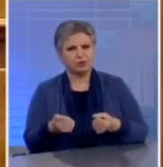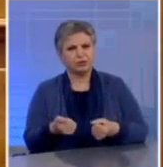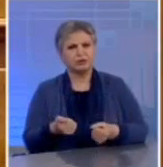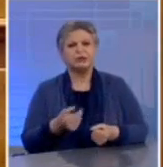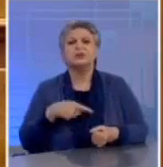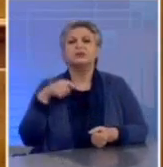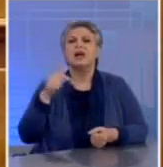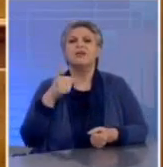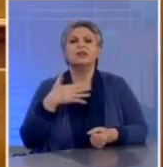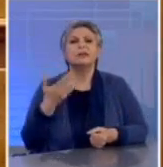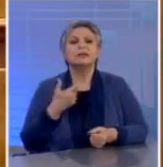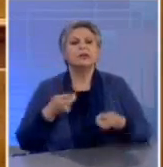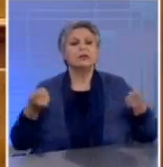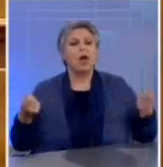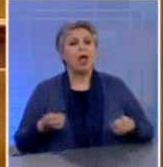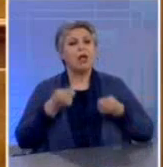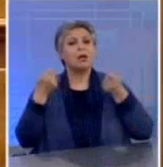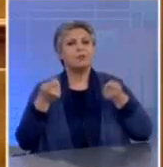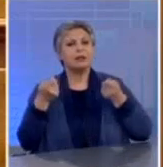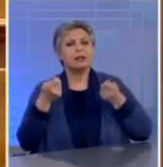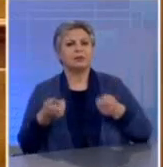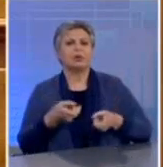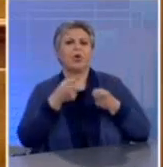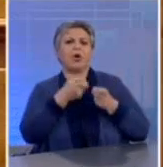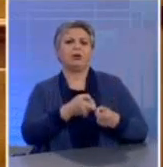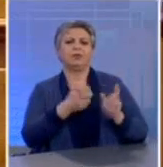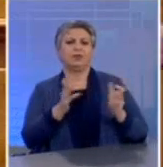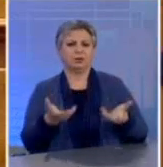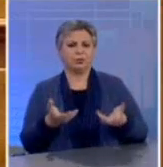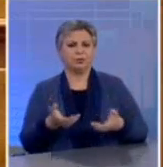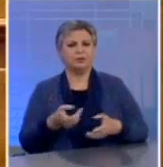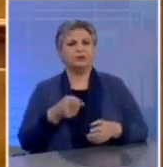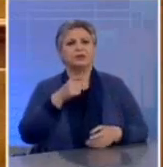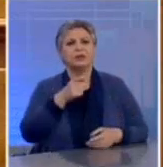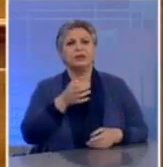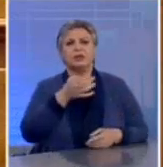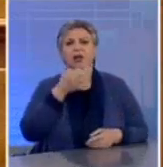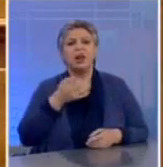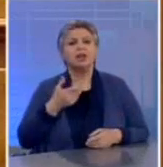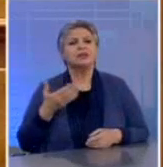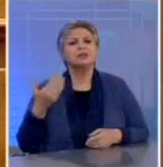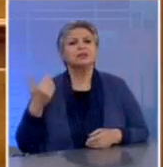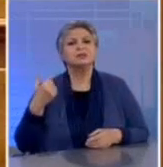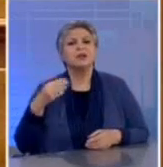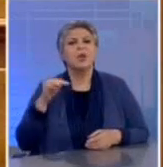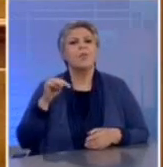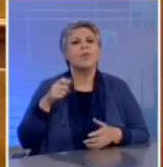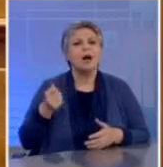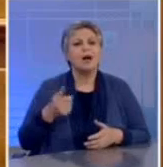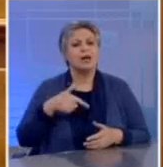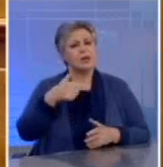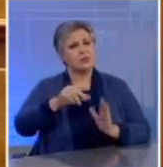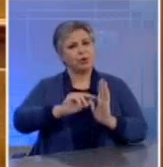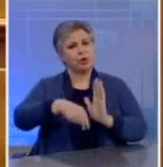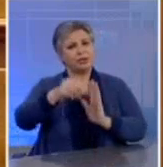επαγγελματικό εκβιασμό. Και επειδή δεν πείθεστε ότι διορίσατε εσείς τον κύριο Μάη που έκανε το σύμβαση με τον Μαυρίκο, που